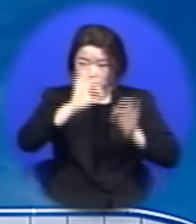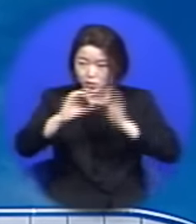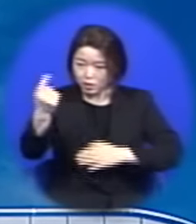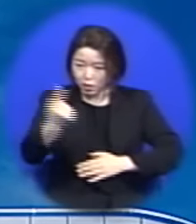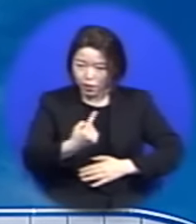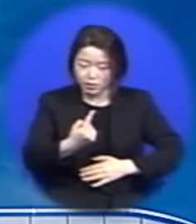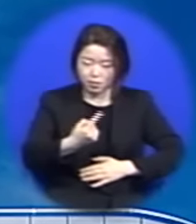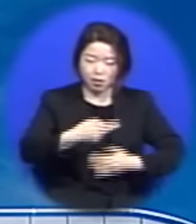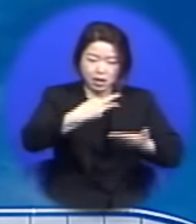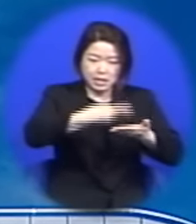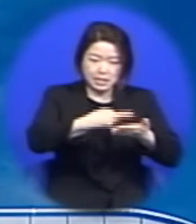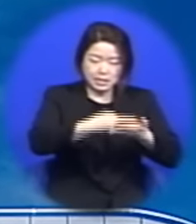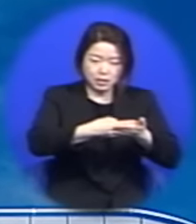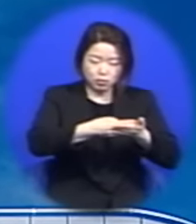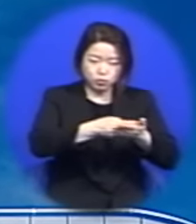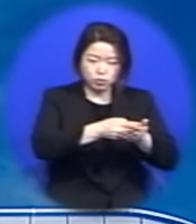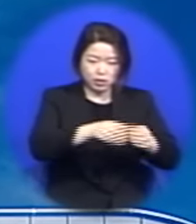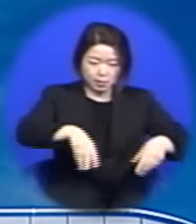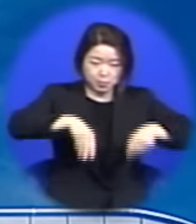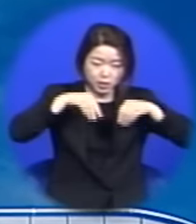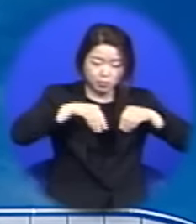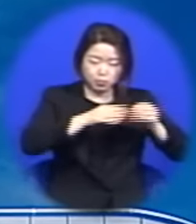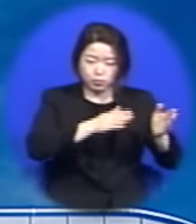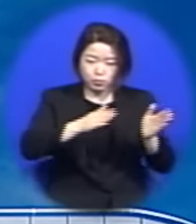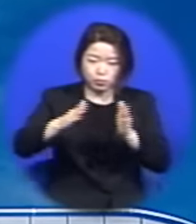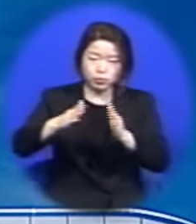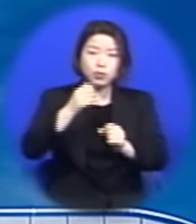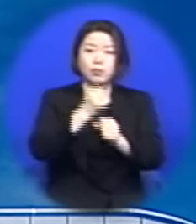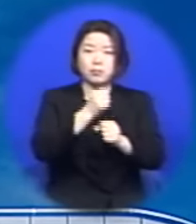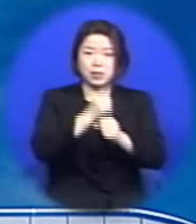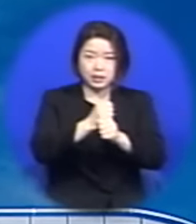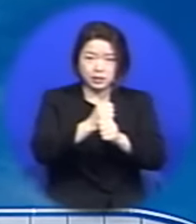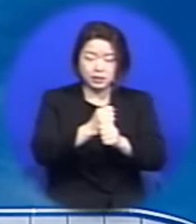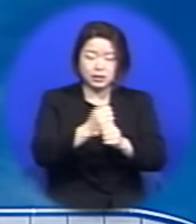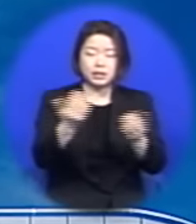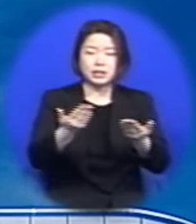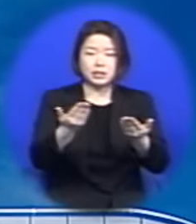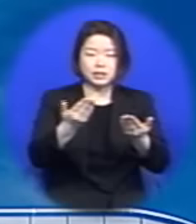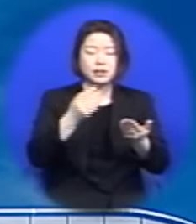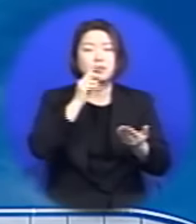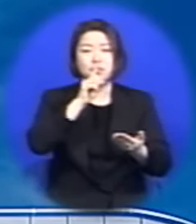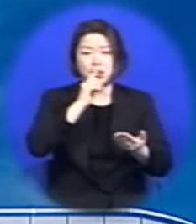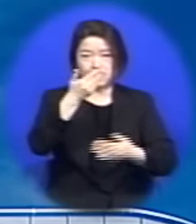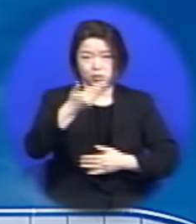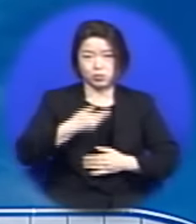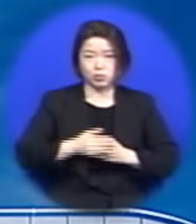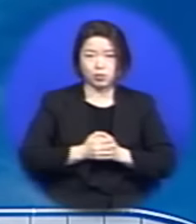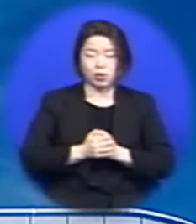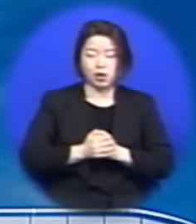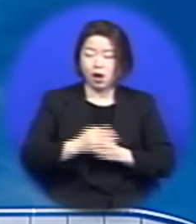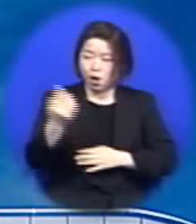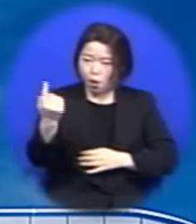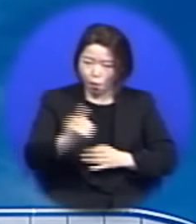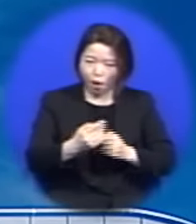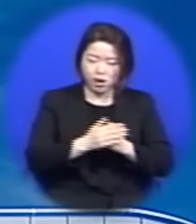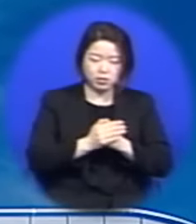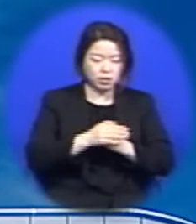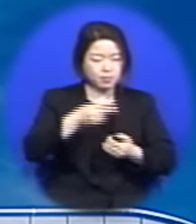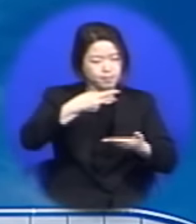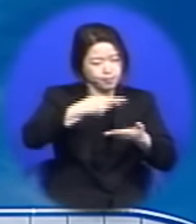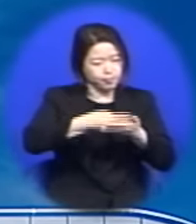정돈하는 점검을 한 이야기를 하더라고요 매일 하는 일이 드입니다 와서 친구